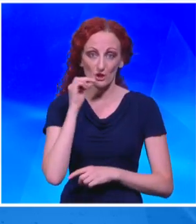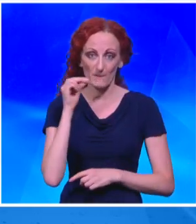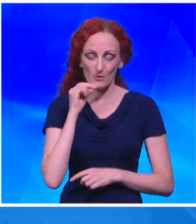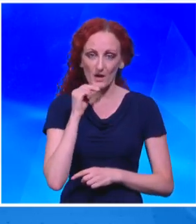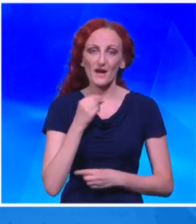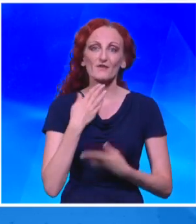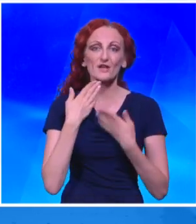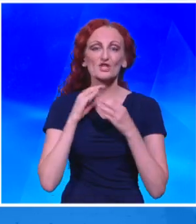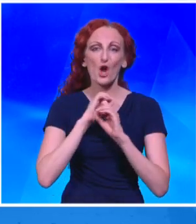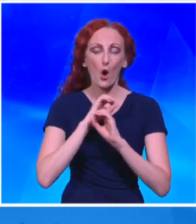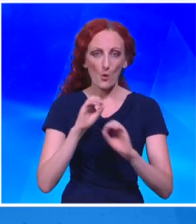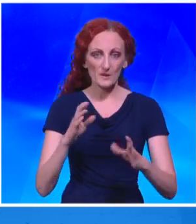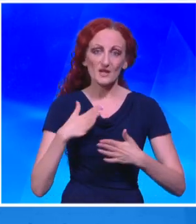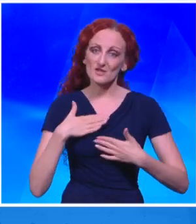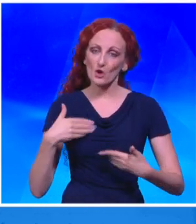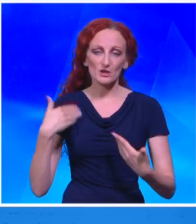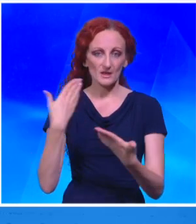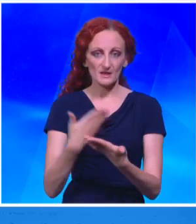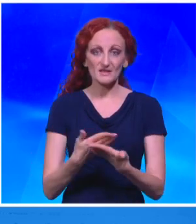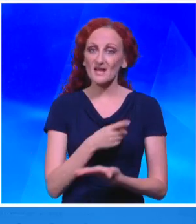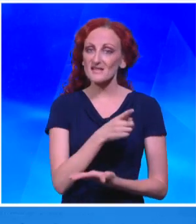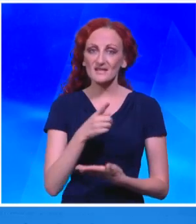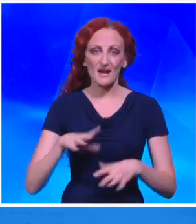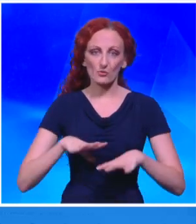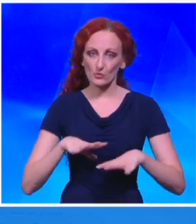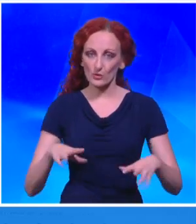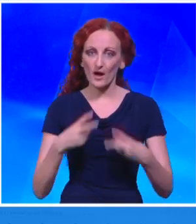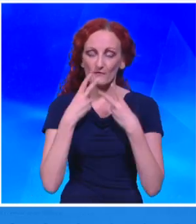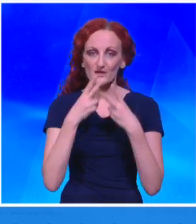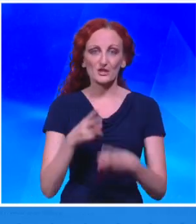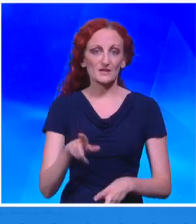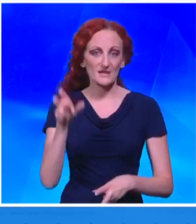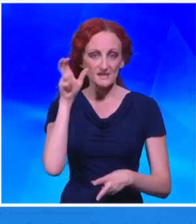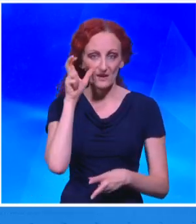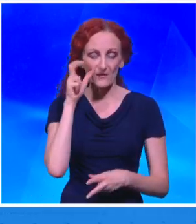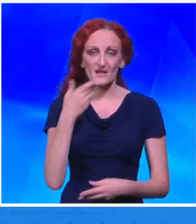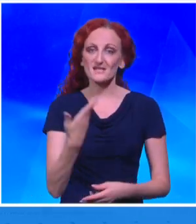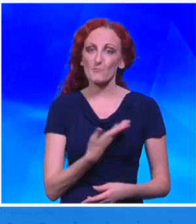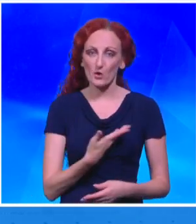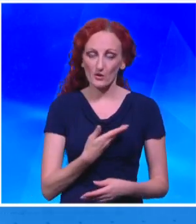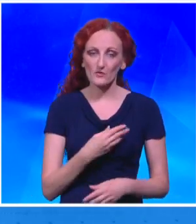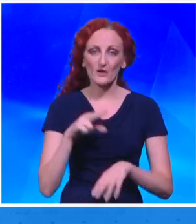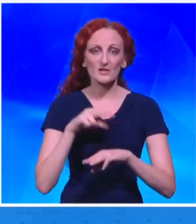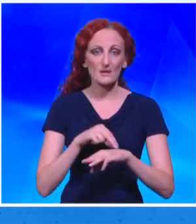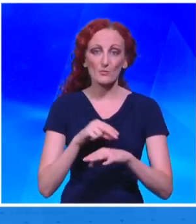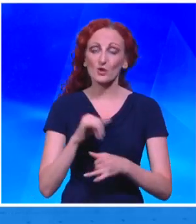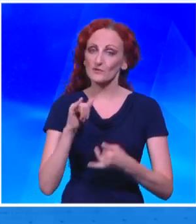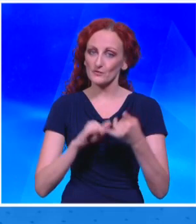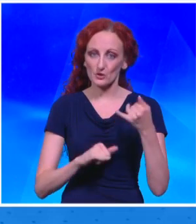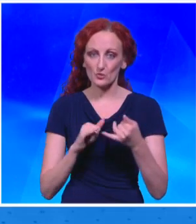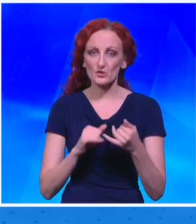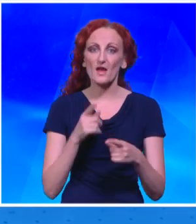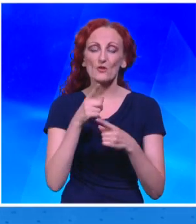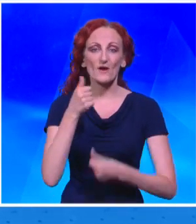вече обявиха своите номинации за някои от градовете. Виждате, за Варна, за Благоевград, за Пловдив и за Русе. Това ще